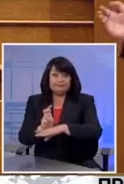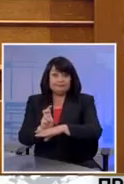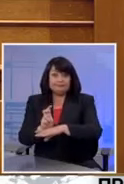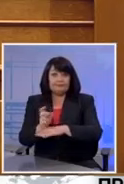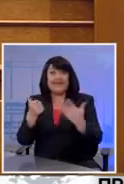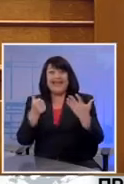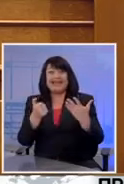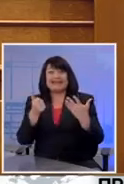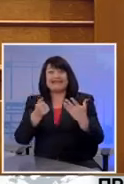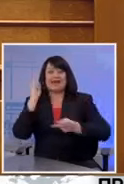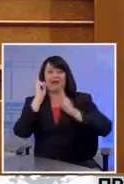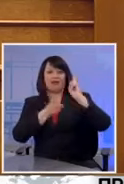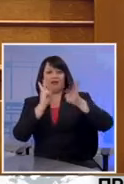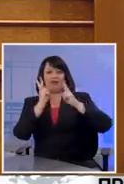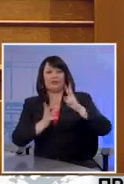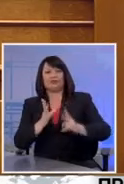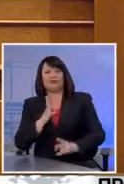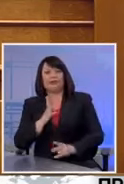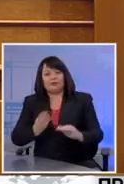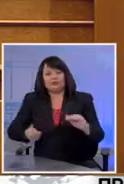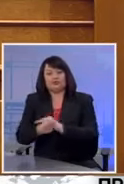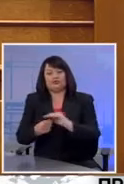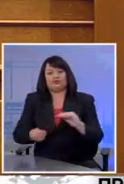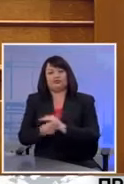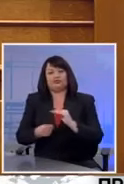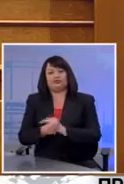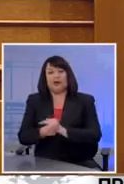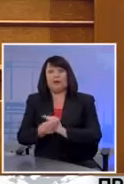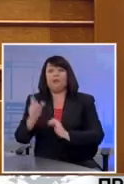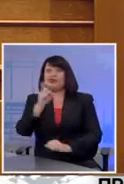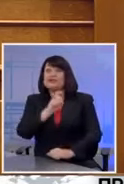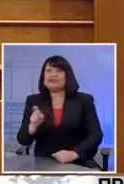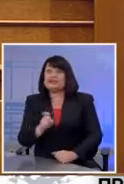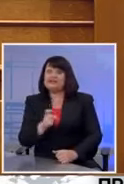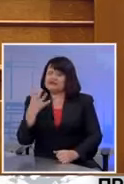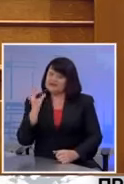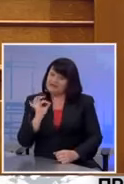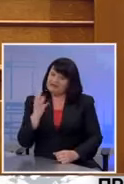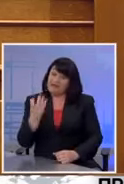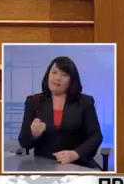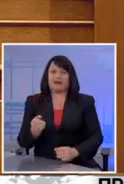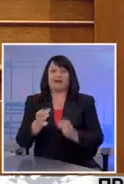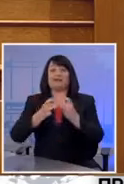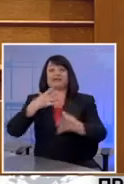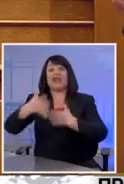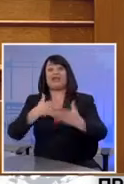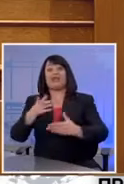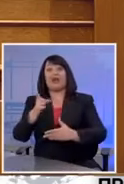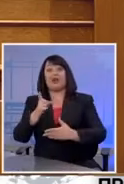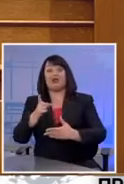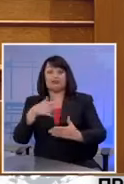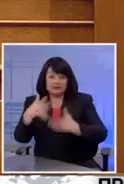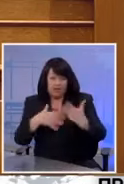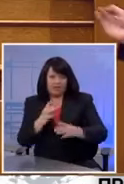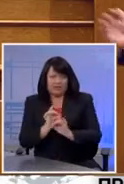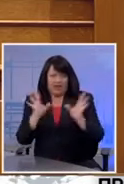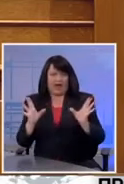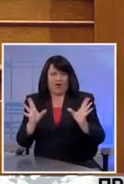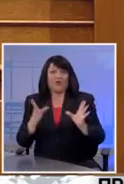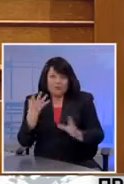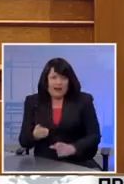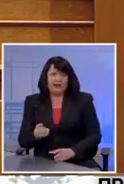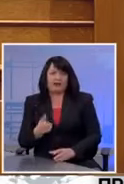60 κατηγορούμενους για μίζες από την εταιρεία, βεβαίως και υπάρχει σκάνδαλο Siemens. Υπάρχει κανείς που το αμφισβητεί σε αυτή την αίθουσα? Ακούστε το